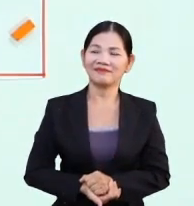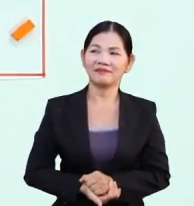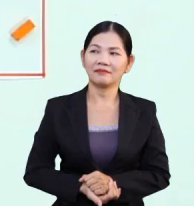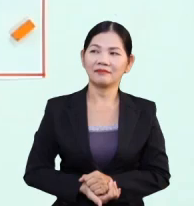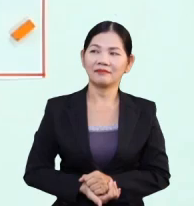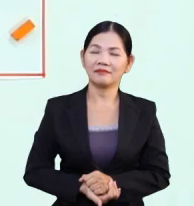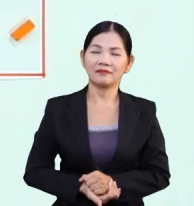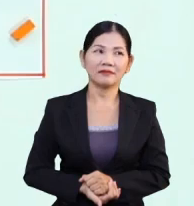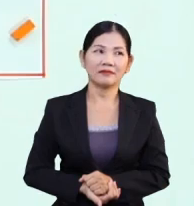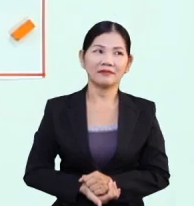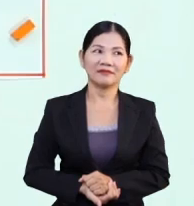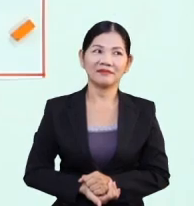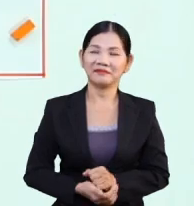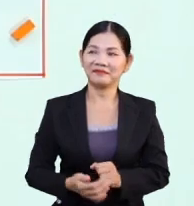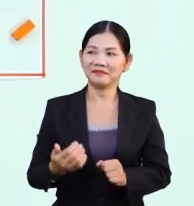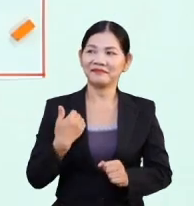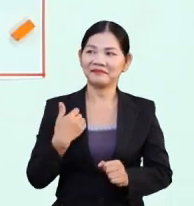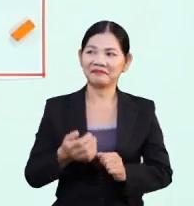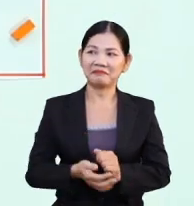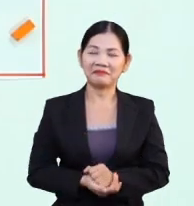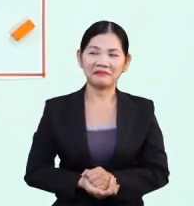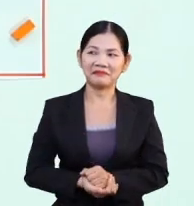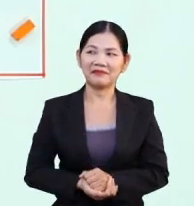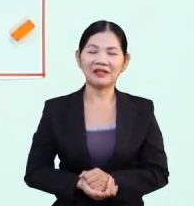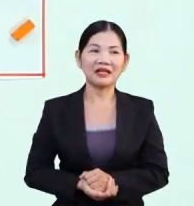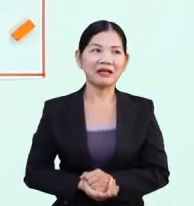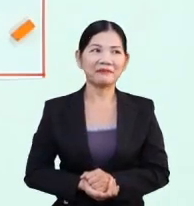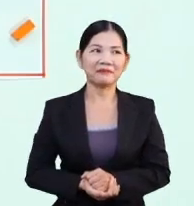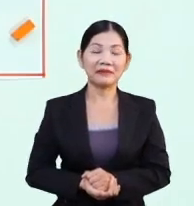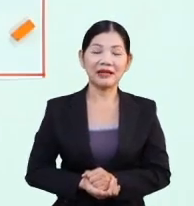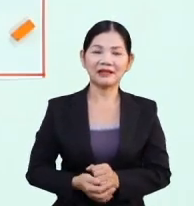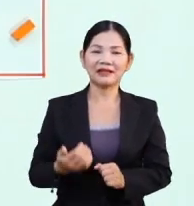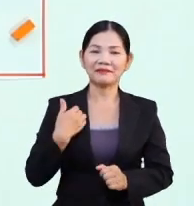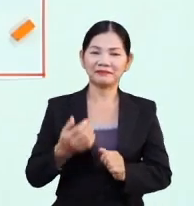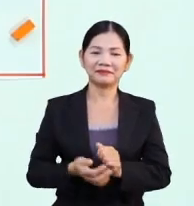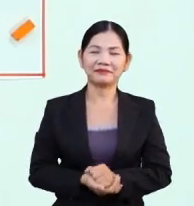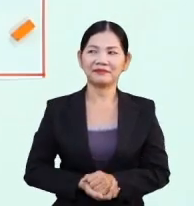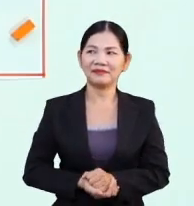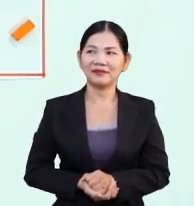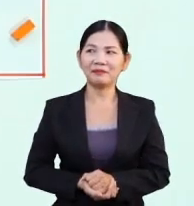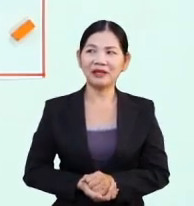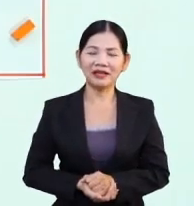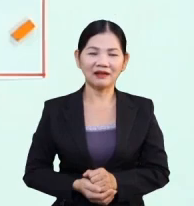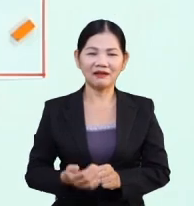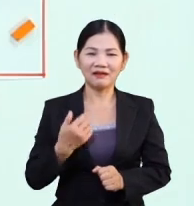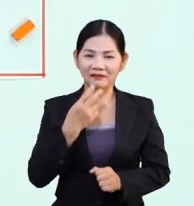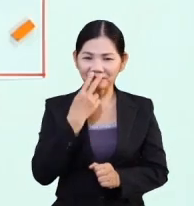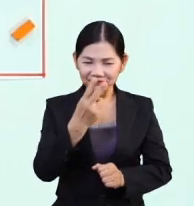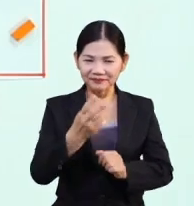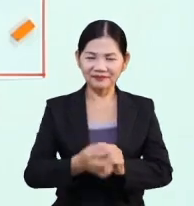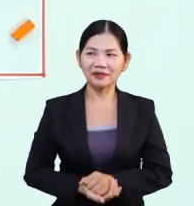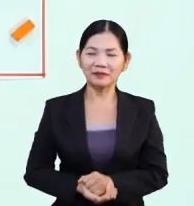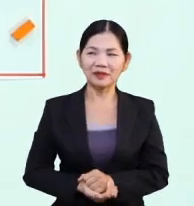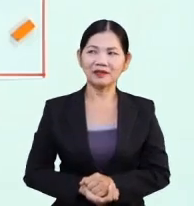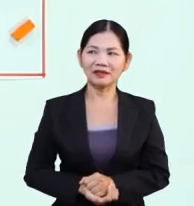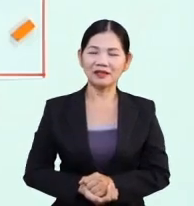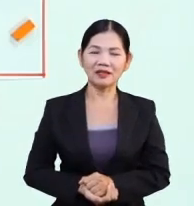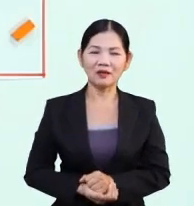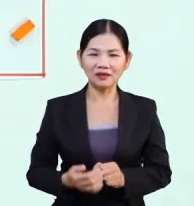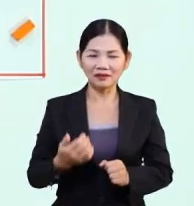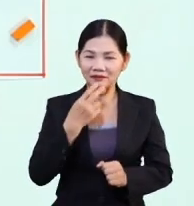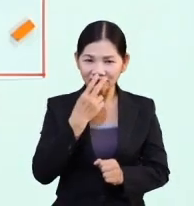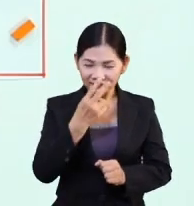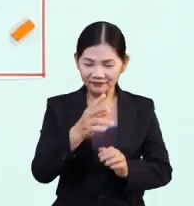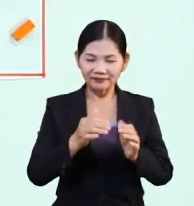ង្កើតថាធ្វើជាបង្គន់អនាម័យមួយទៅដើម្បីឲ្យចាកូនបានប្រើប្រាស់ទៅឲ្យសុខភាពកូនល្អណាចាតែអ្នកគ្រូសង្ឃឹ